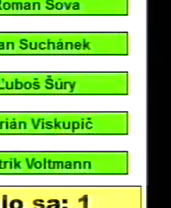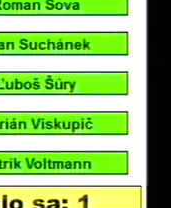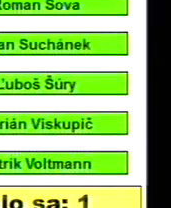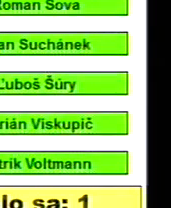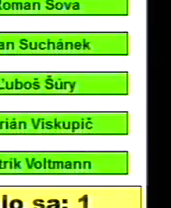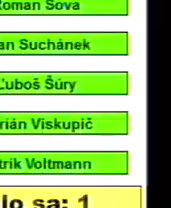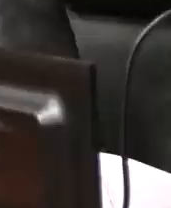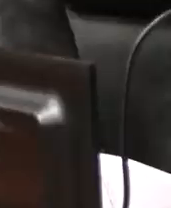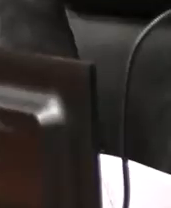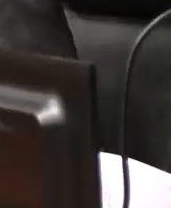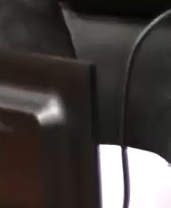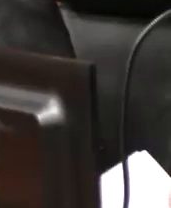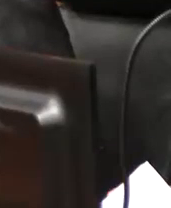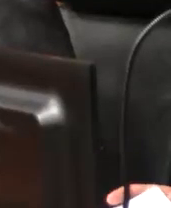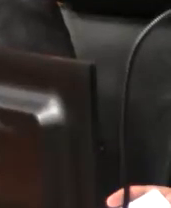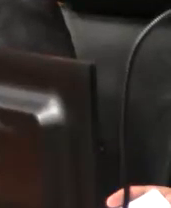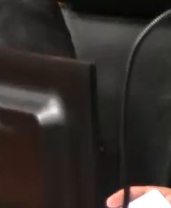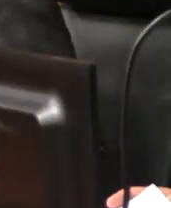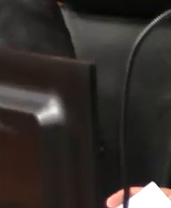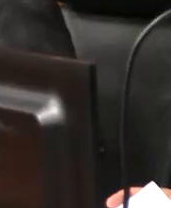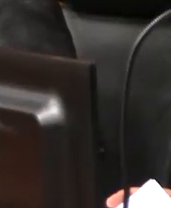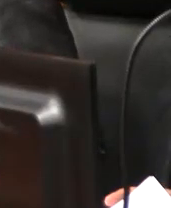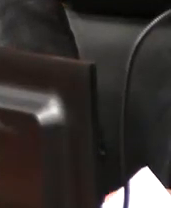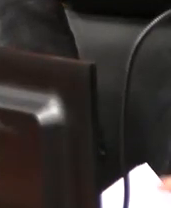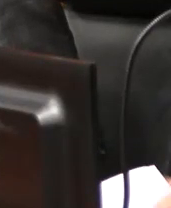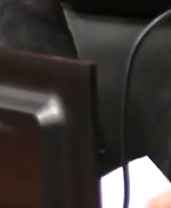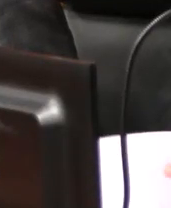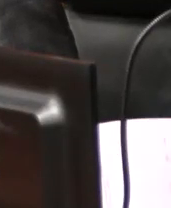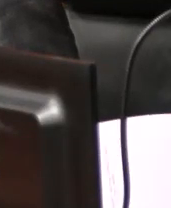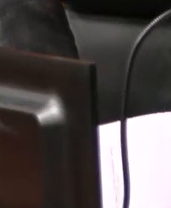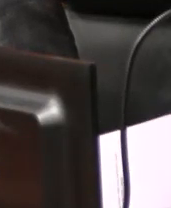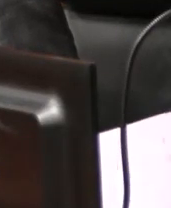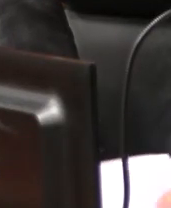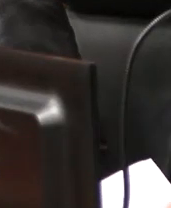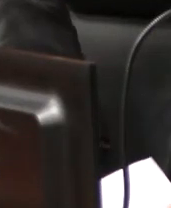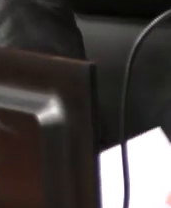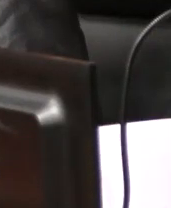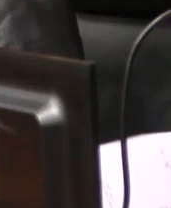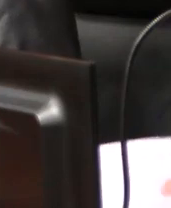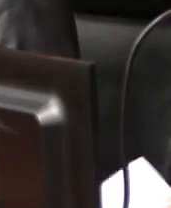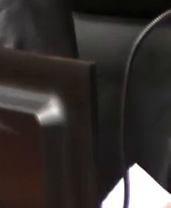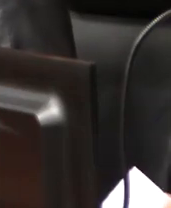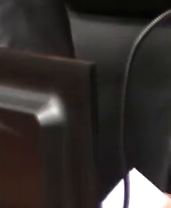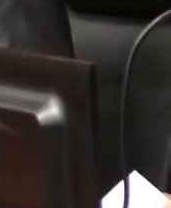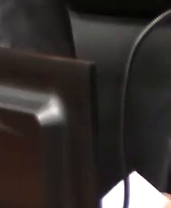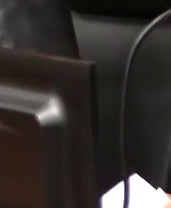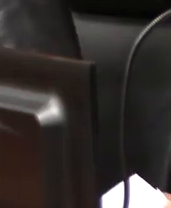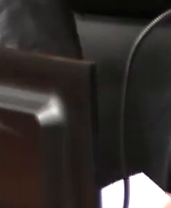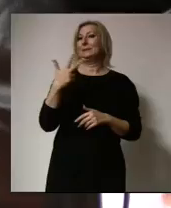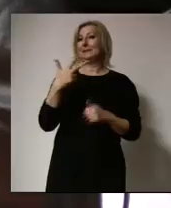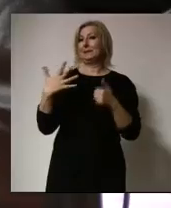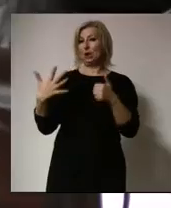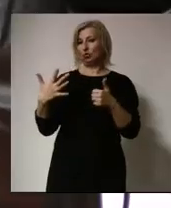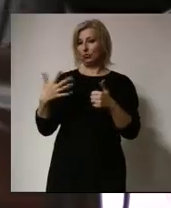Konštatujem, že materiál bol prijatý 35 hlasmi za, a jeden sa zdržal z 36 prítomných, čím